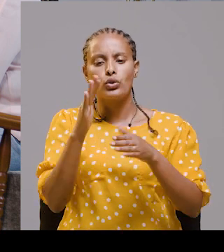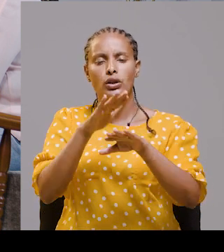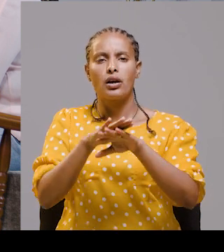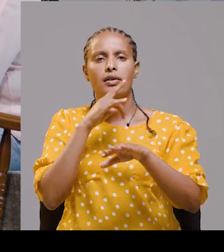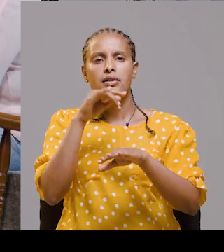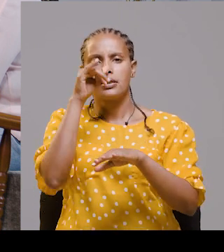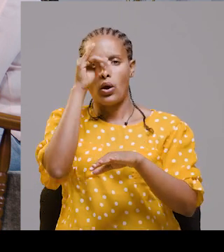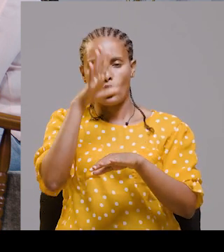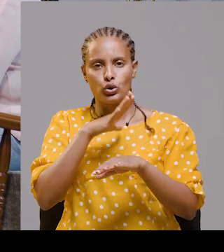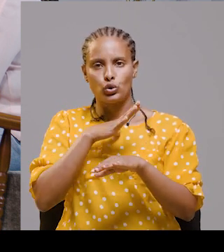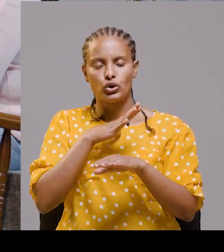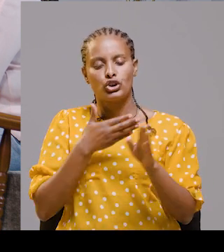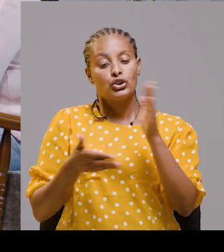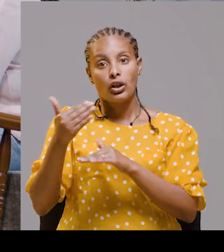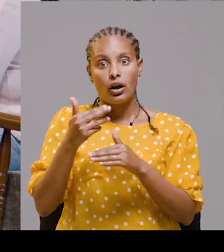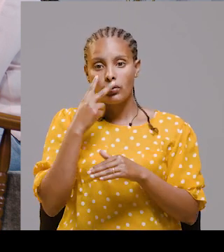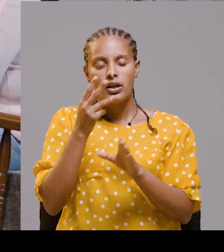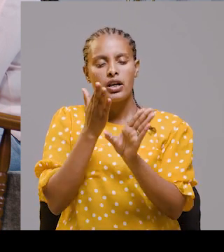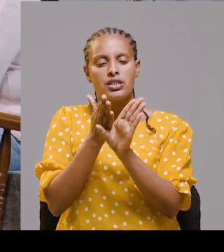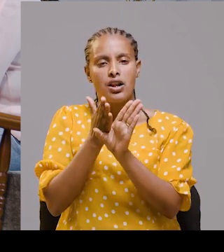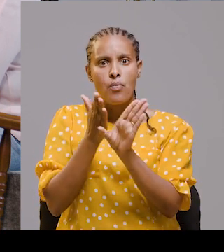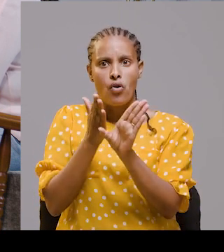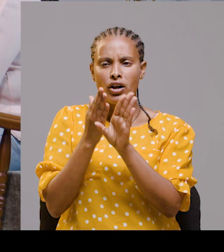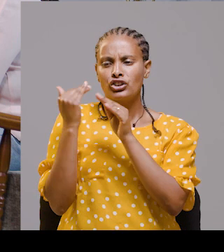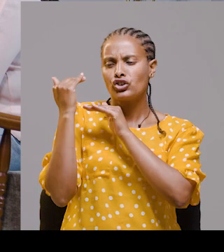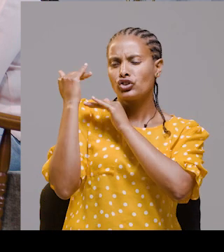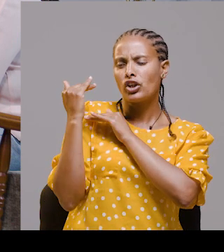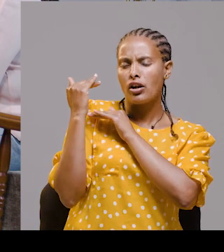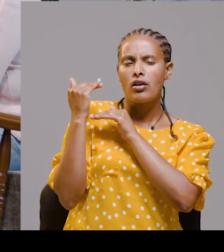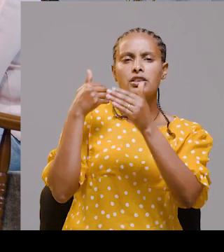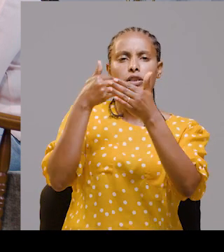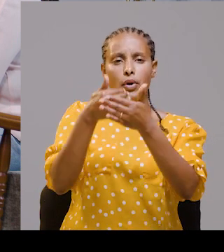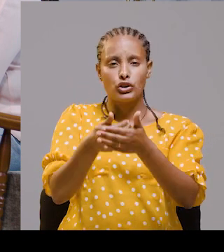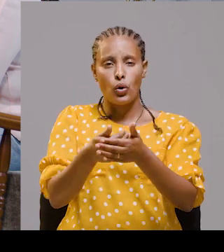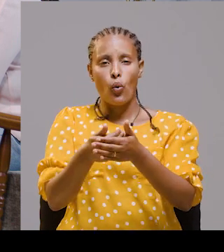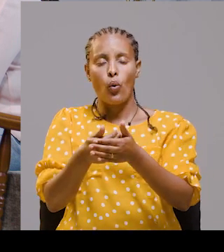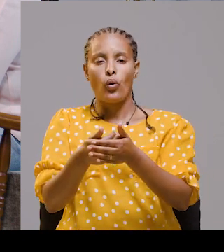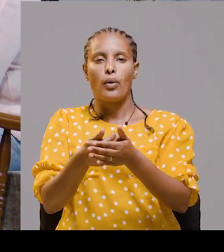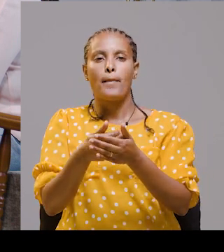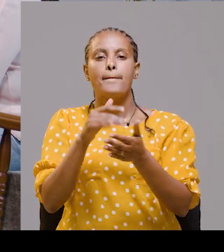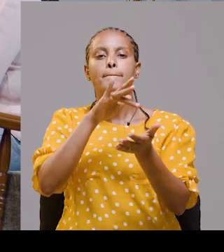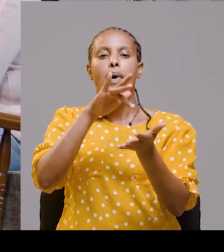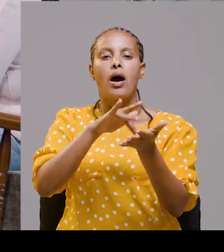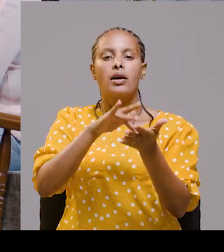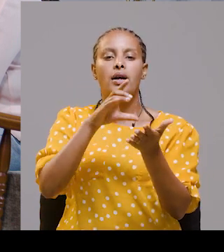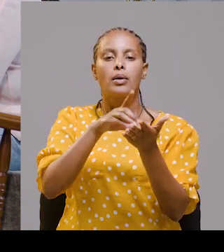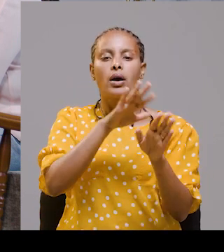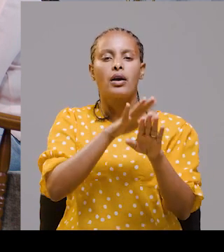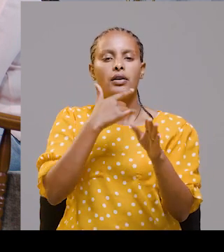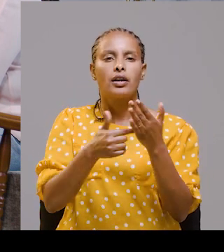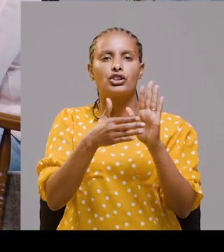ላይ ሰዎች ሲቸገሩ ወይም የሰነቦና ጫና ሲደርስባቸው እነሱን ሲደርስባቸው ማል ከተማ ላይ ደግሞ ሆኖ